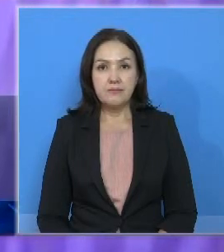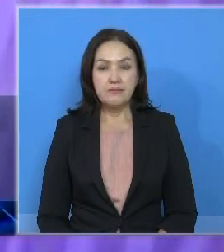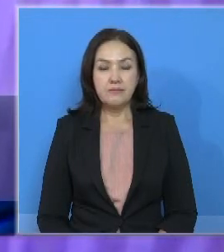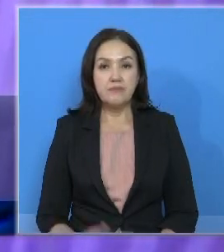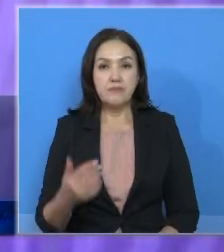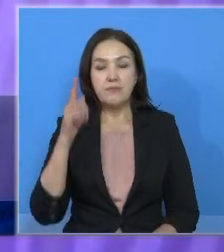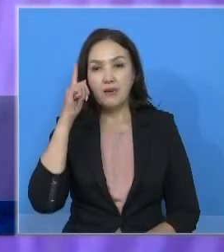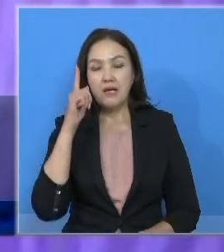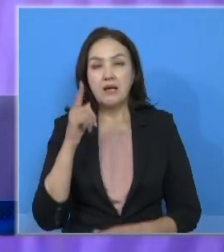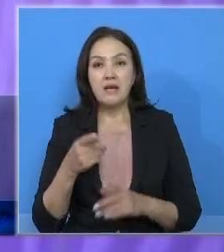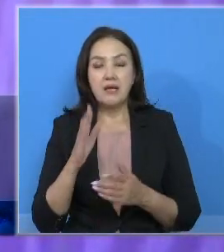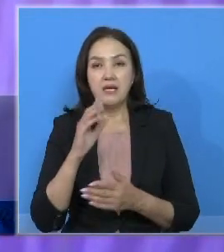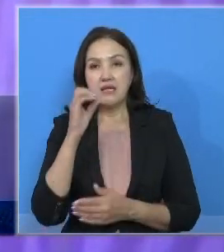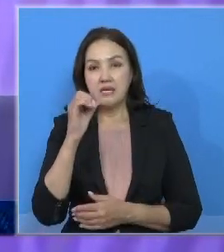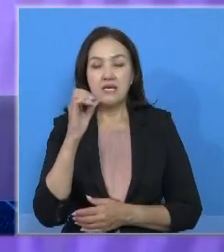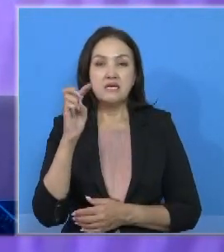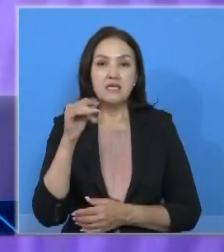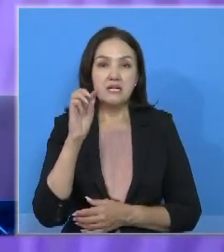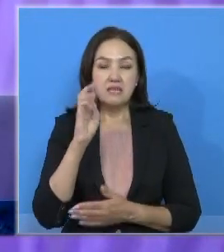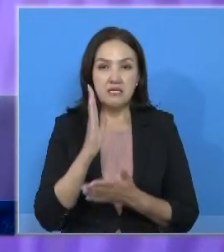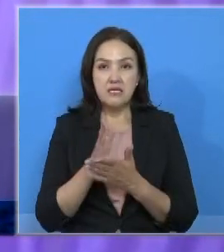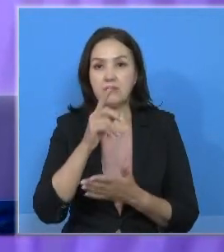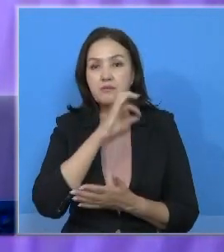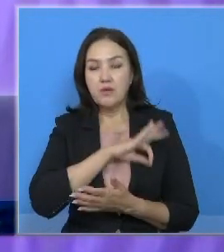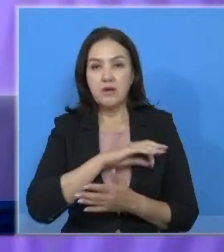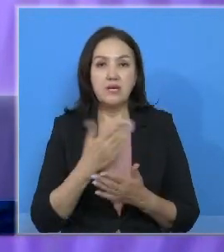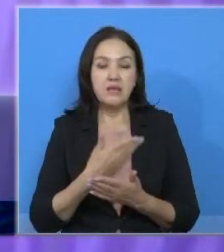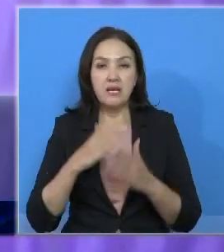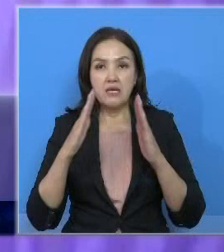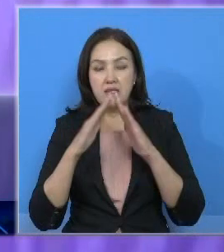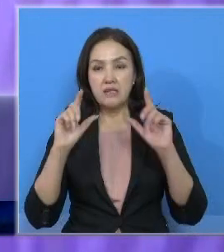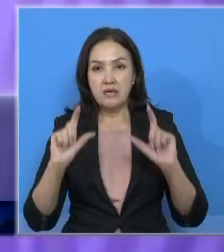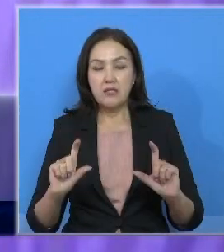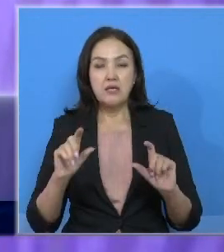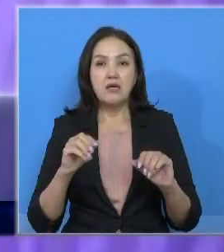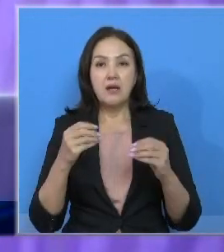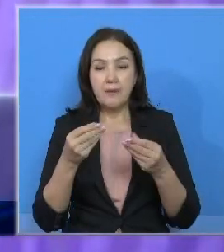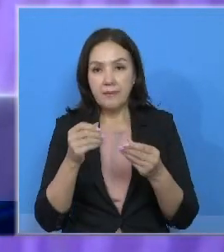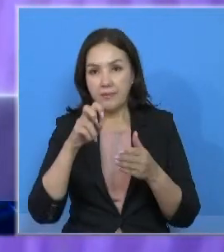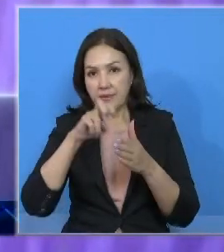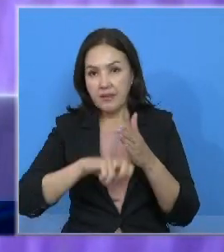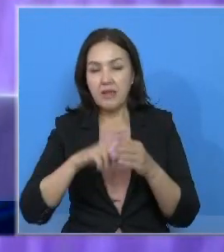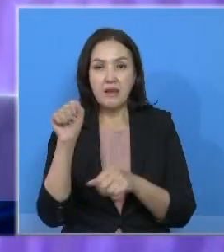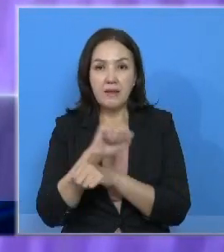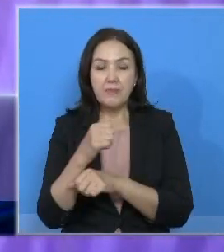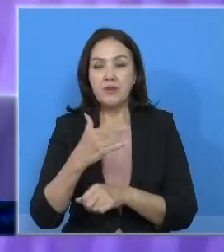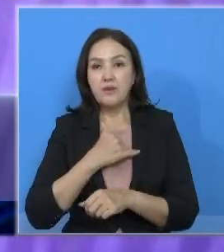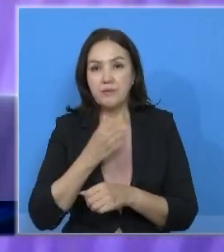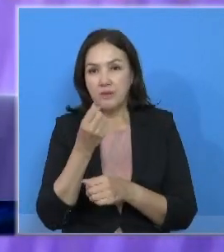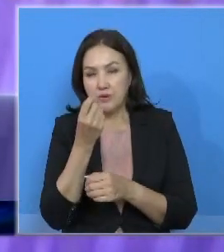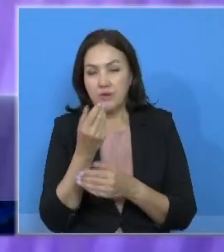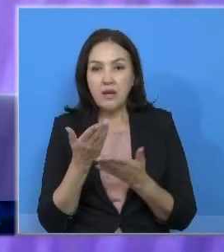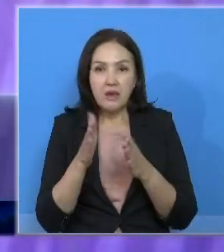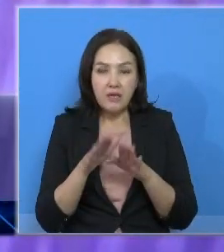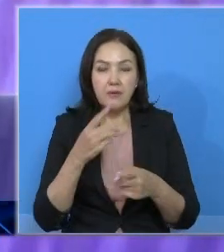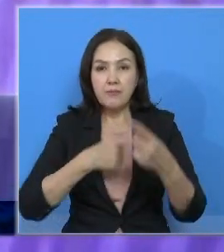В мобильном приложении «Есалық» есть польза. Я, сидя дома, смогла заплатить налог за машину. У меня осталась лишняя сумма, и